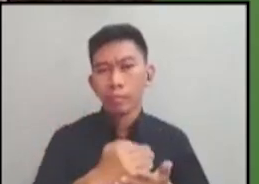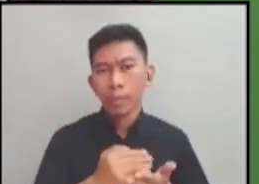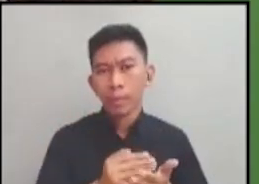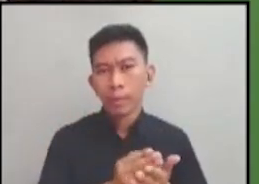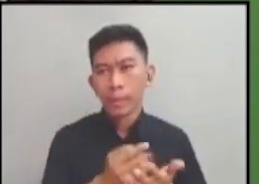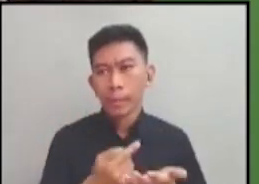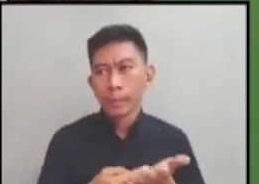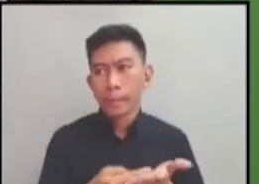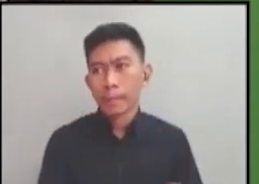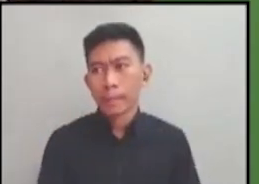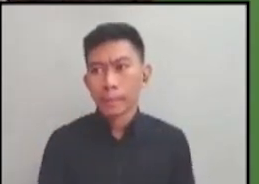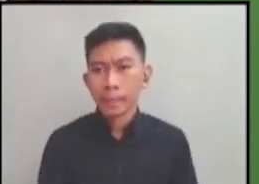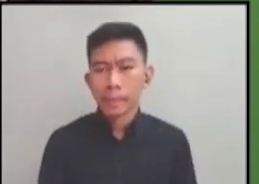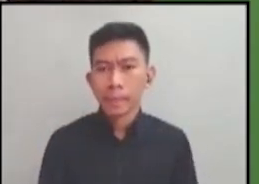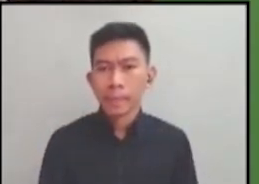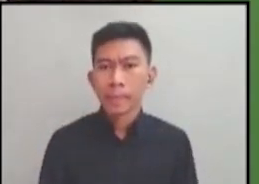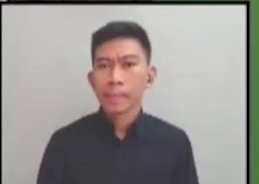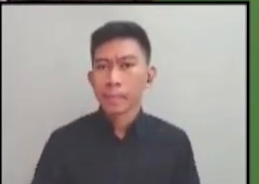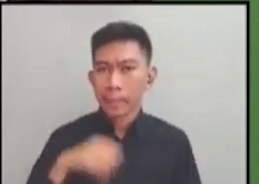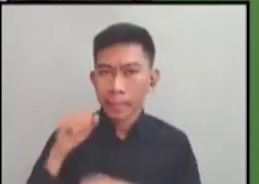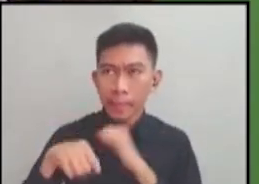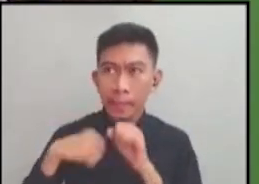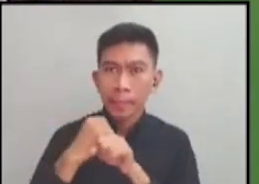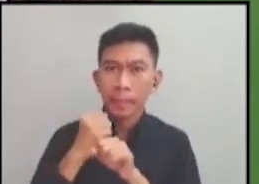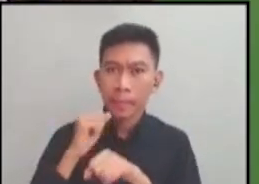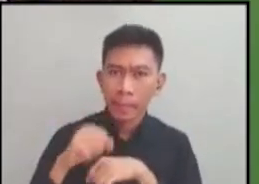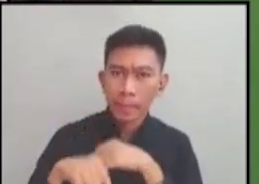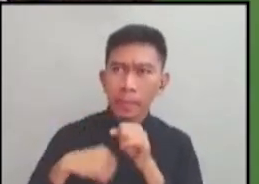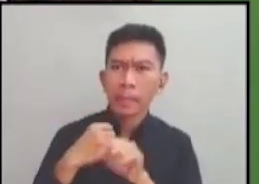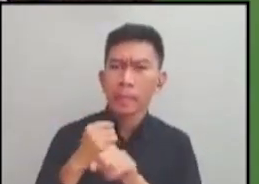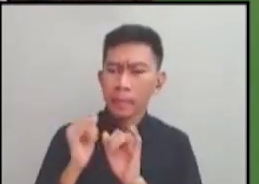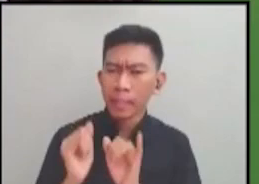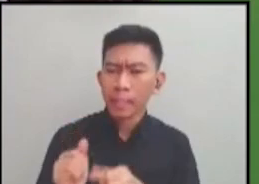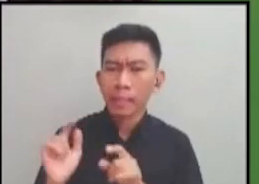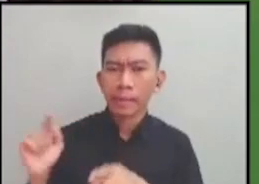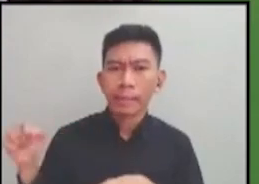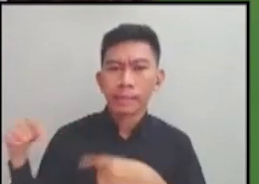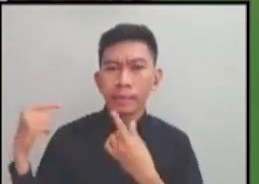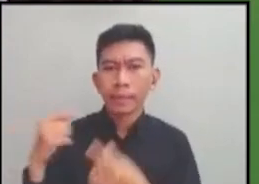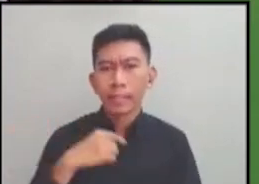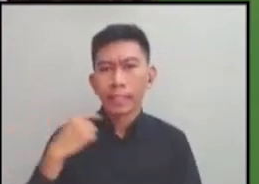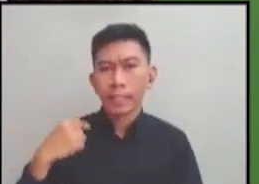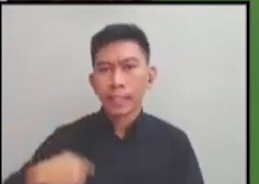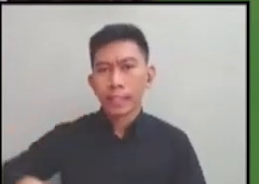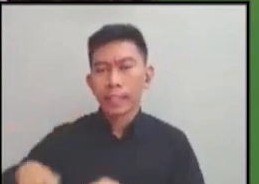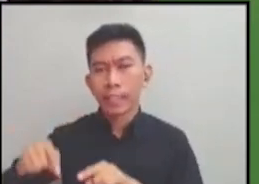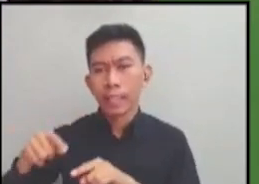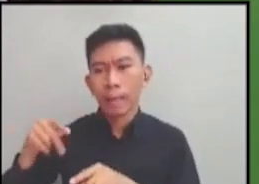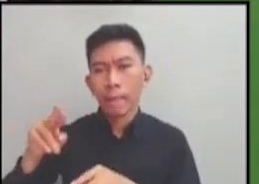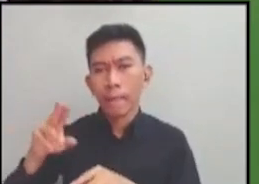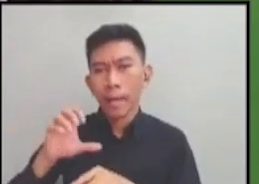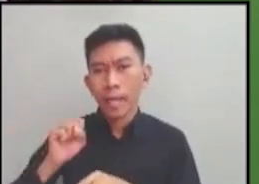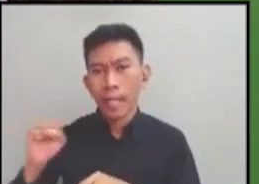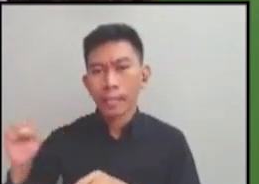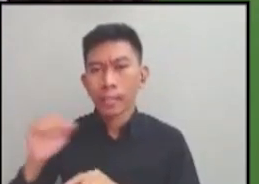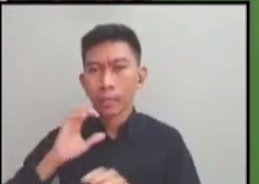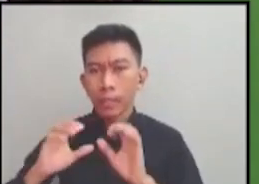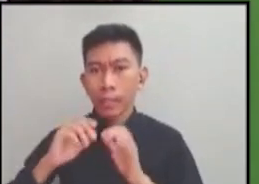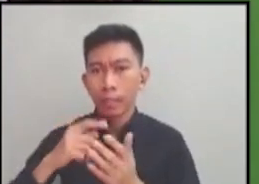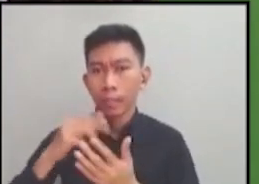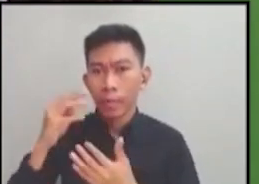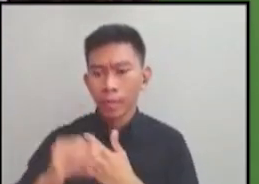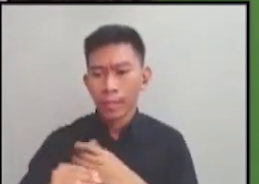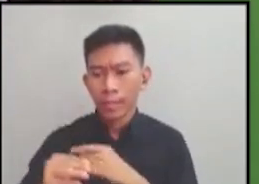Taon-taon nang isinasagawa ang China International Press Communication Center Program. Layo nitong palakasin ang practical